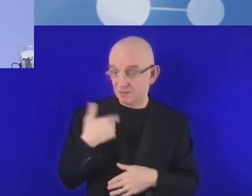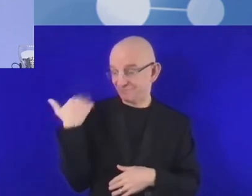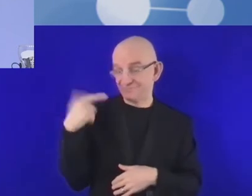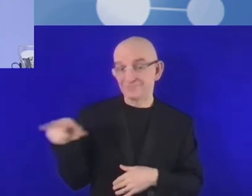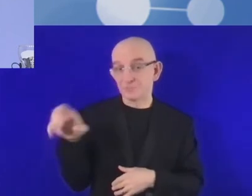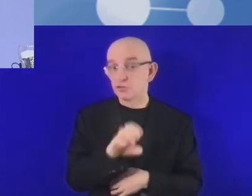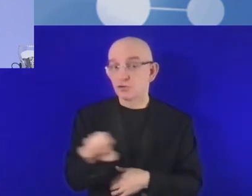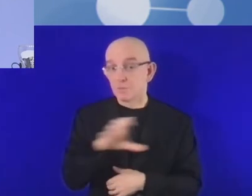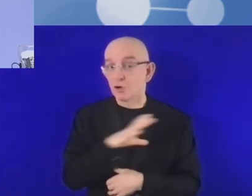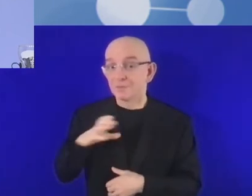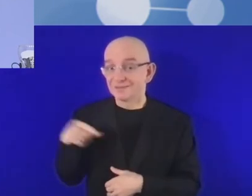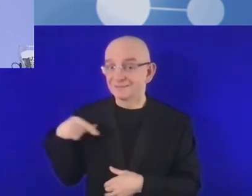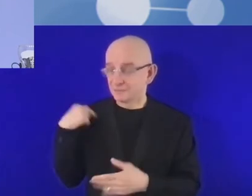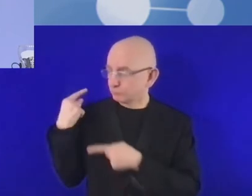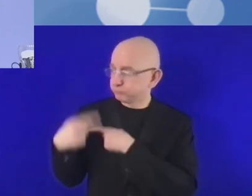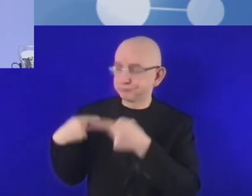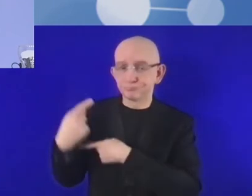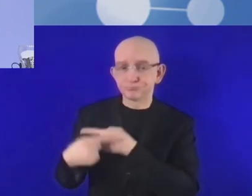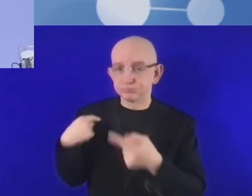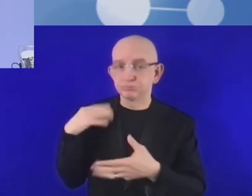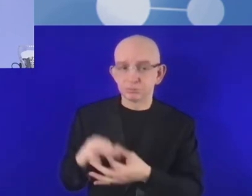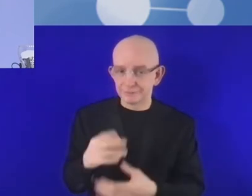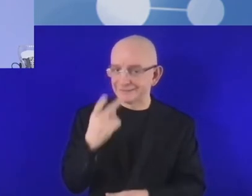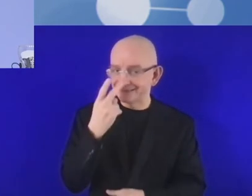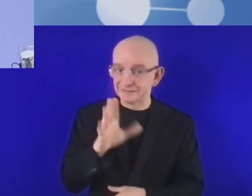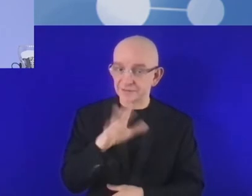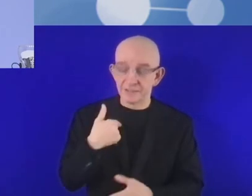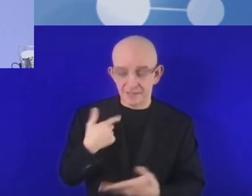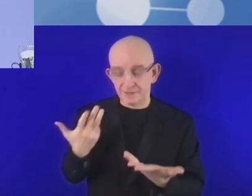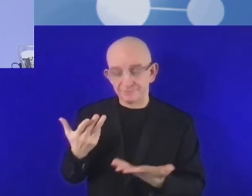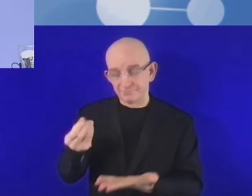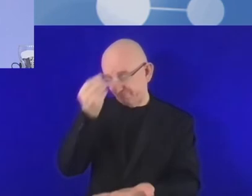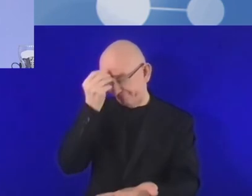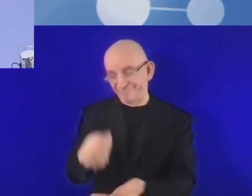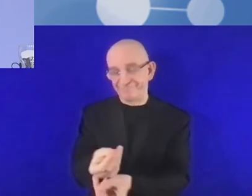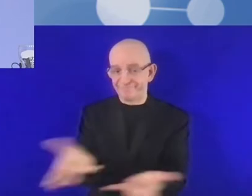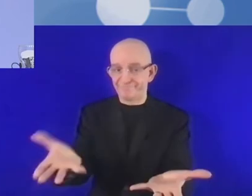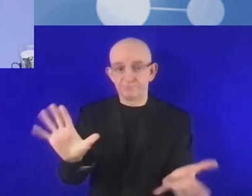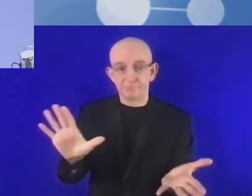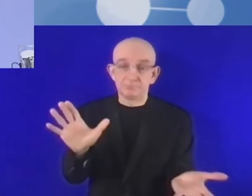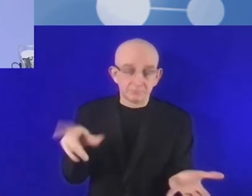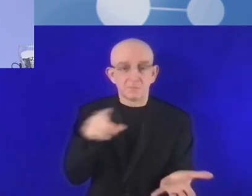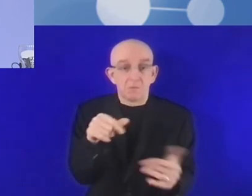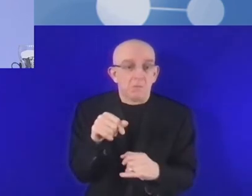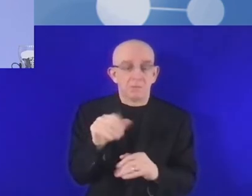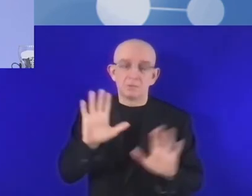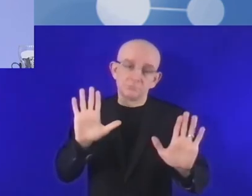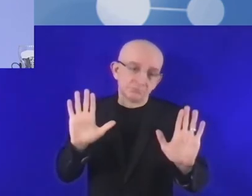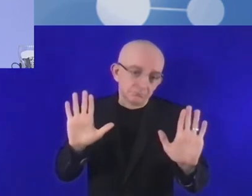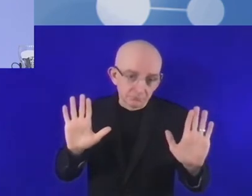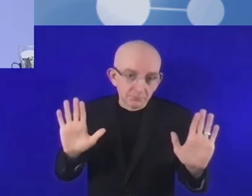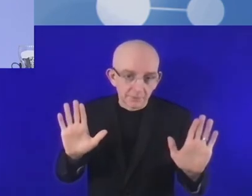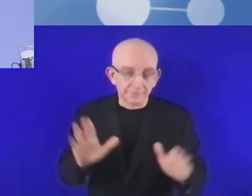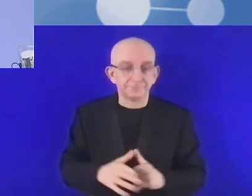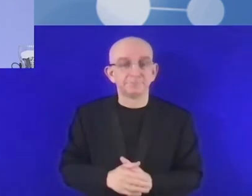会，如果我这样说的话，主要是我们需要更加勇敢的承担风险，让